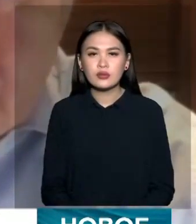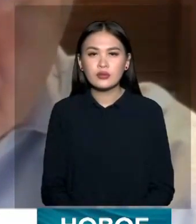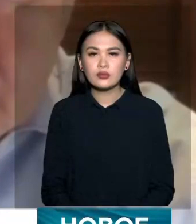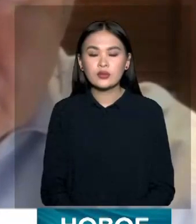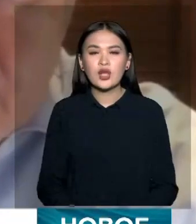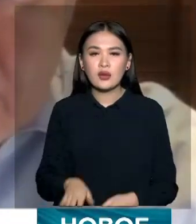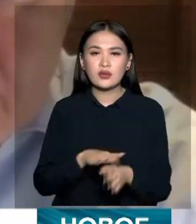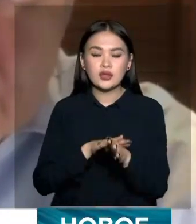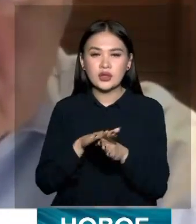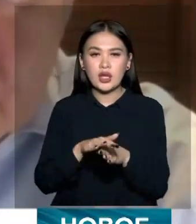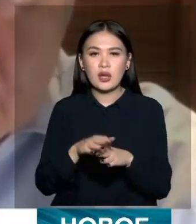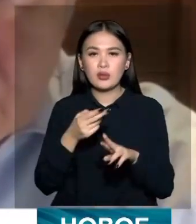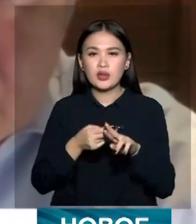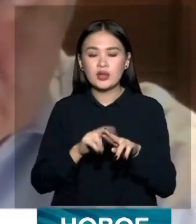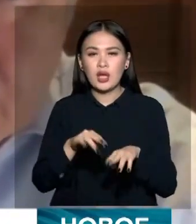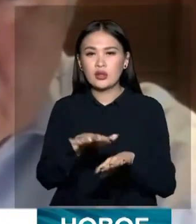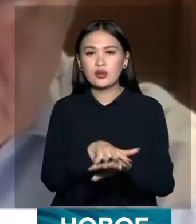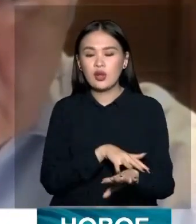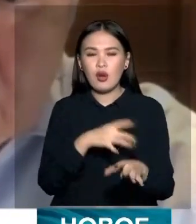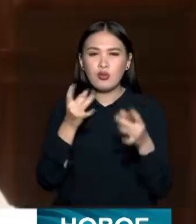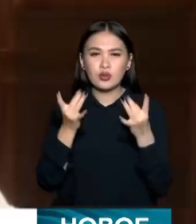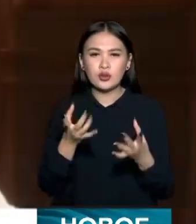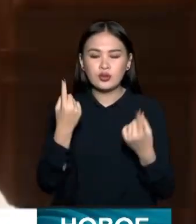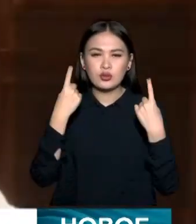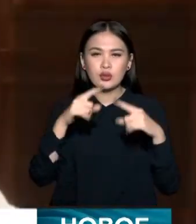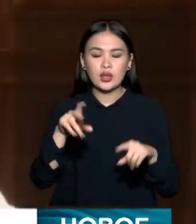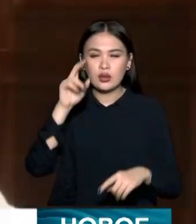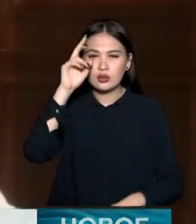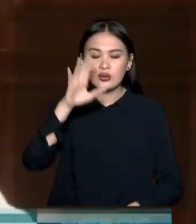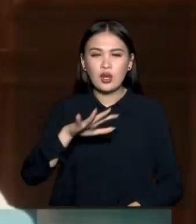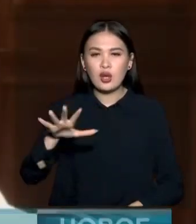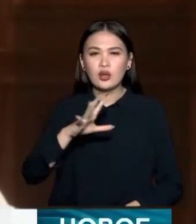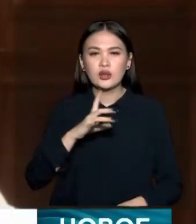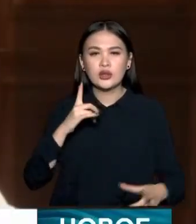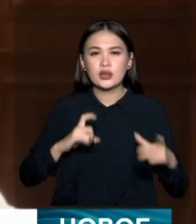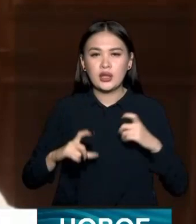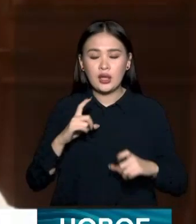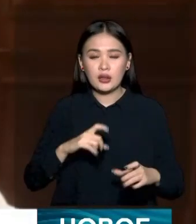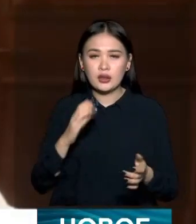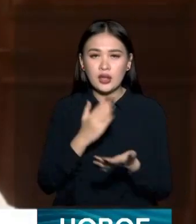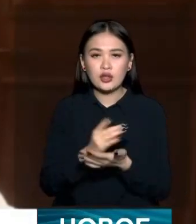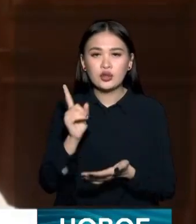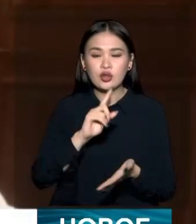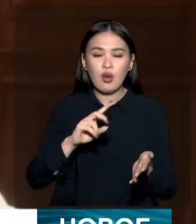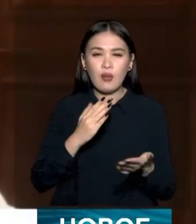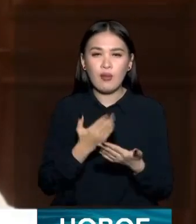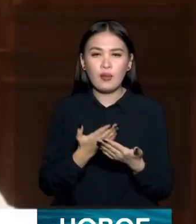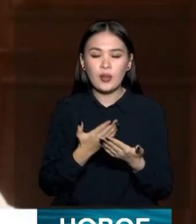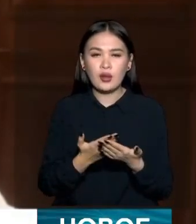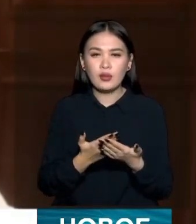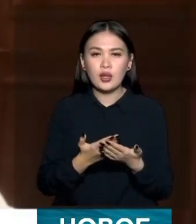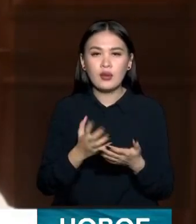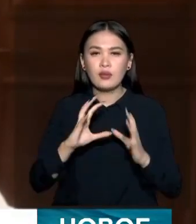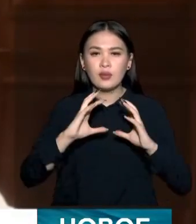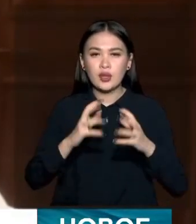Ну, в целом это замедление, но остальные другие страны, наверное, нам завидуют. В том плане, что во всем